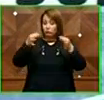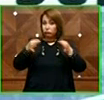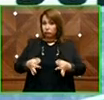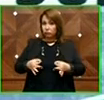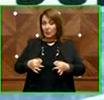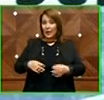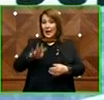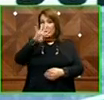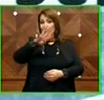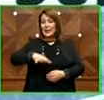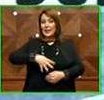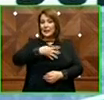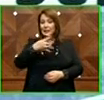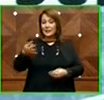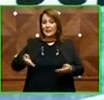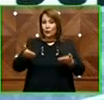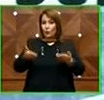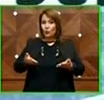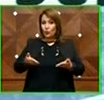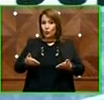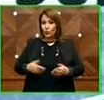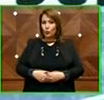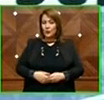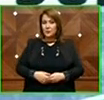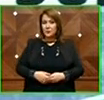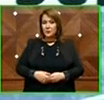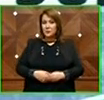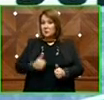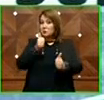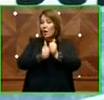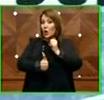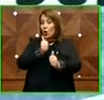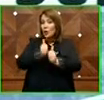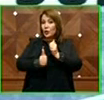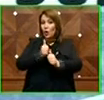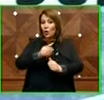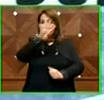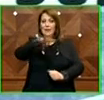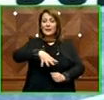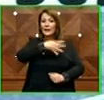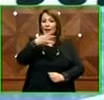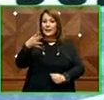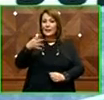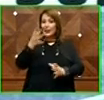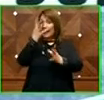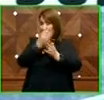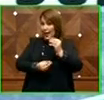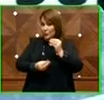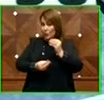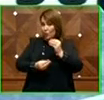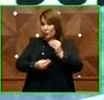لأن اليوم هي يوم المنافسة. القائمة اللي ما حضرتش اليوم معناتها